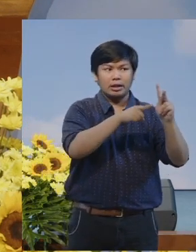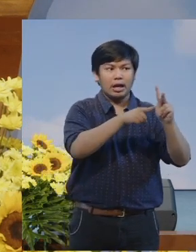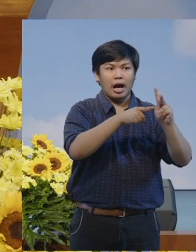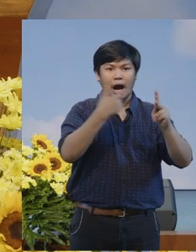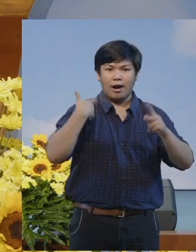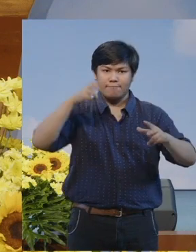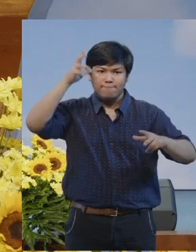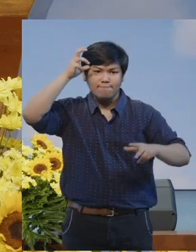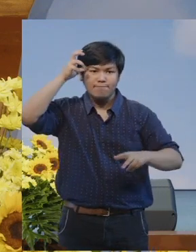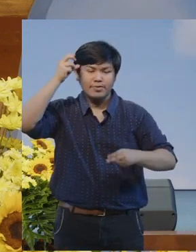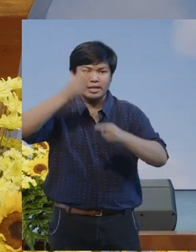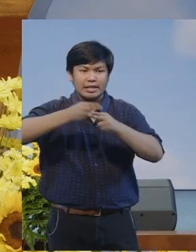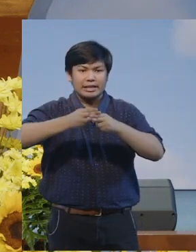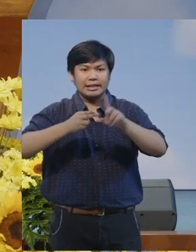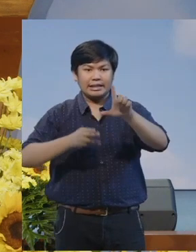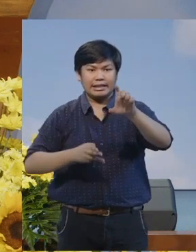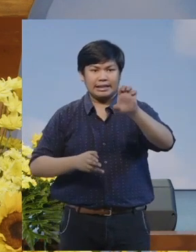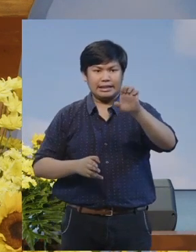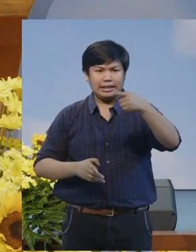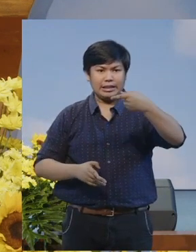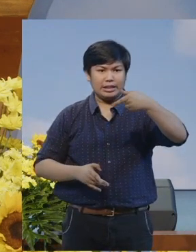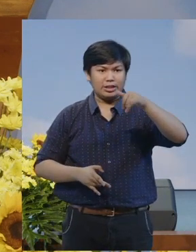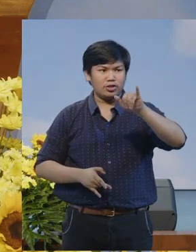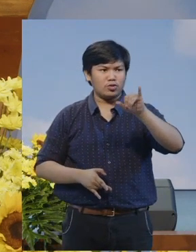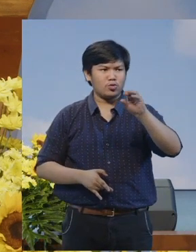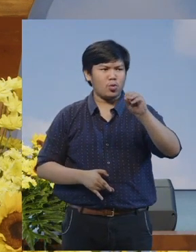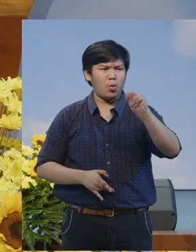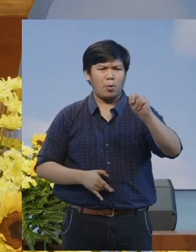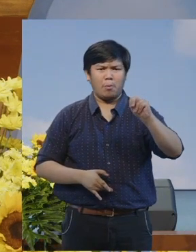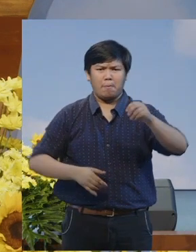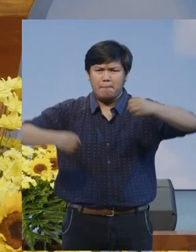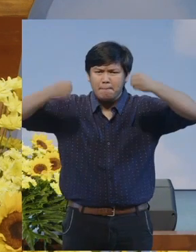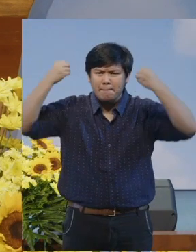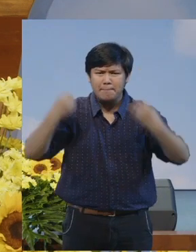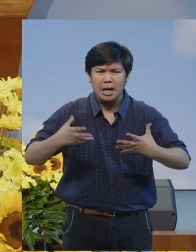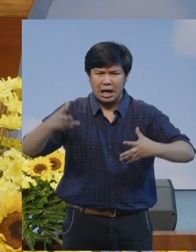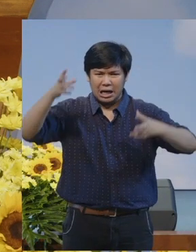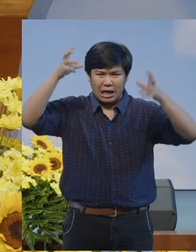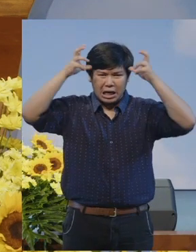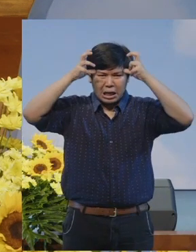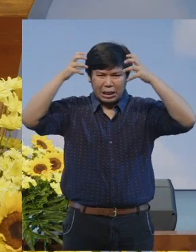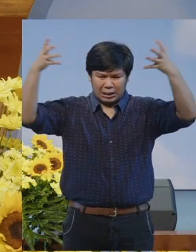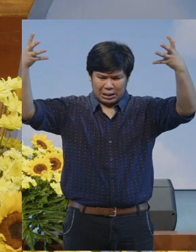pinalayas ng Panginoon at pinagaling ang isang taong sinapian ng